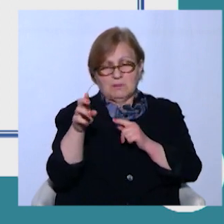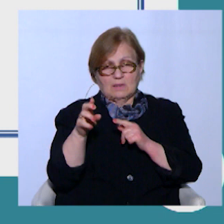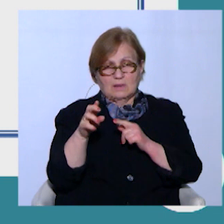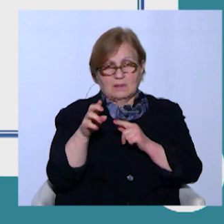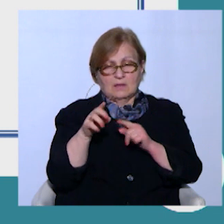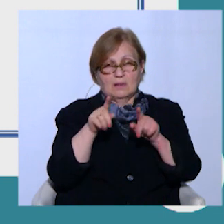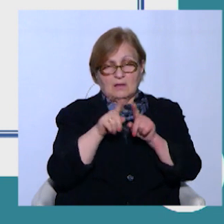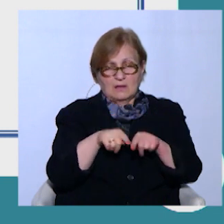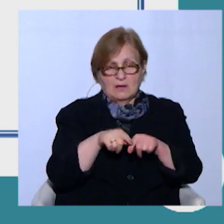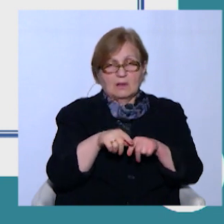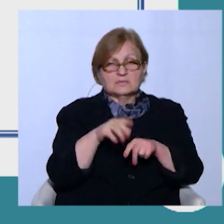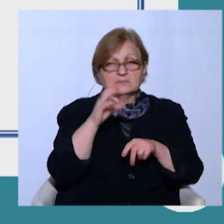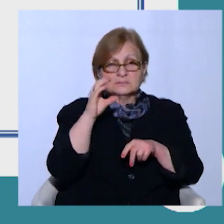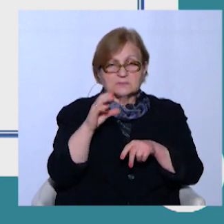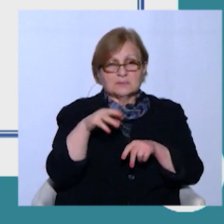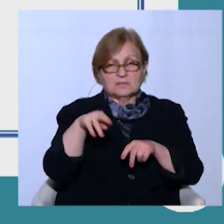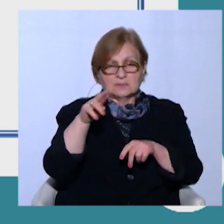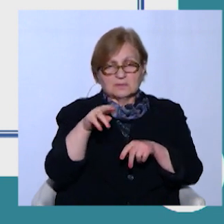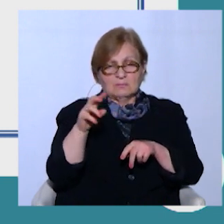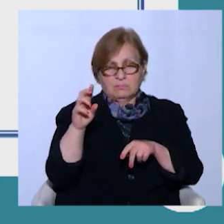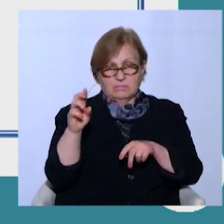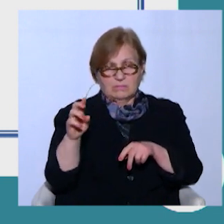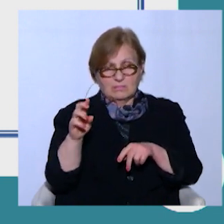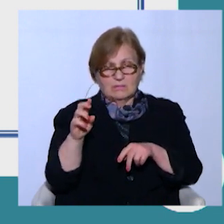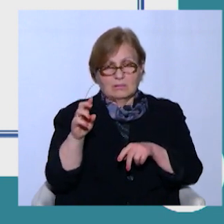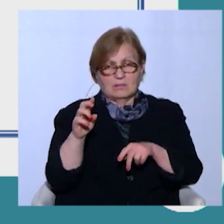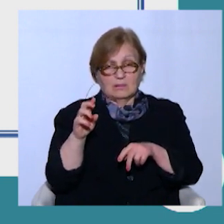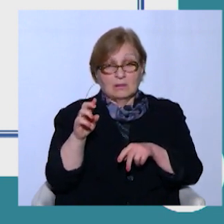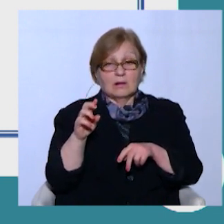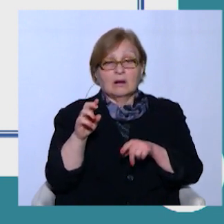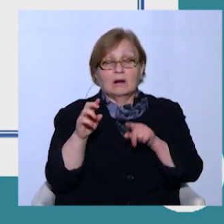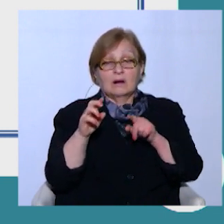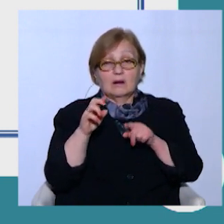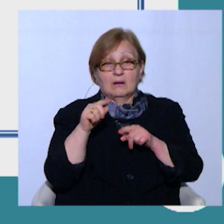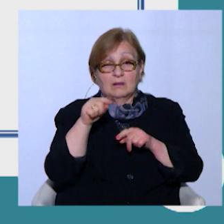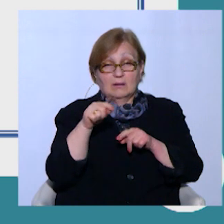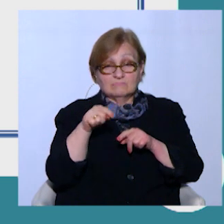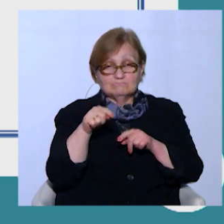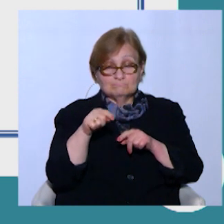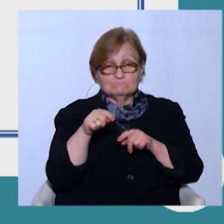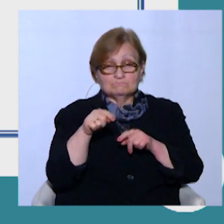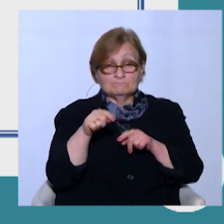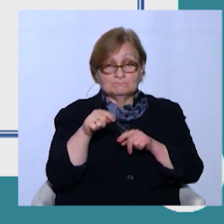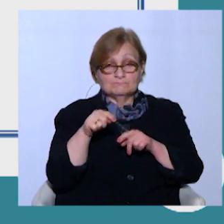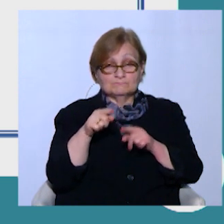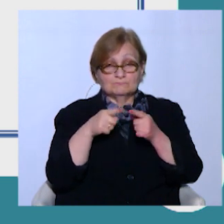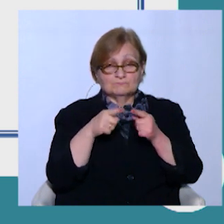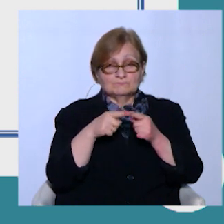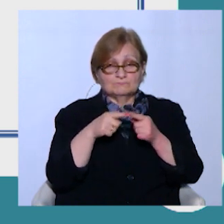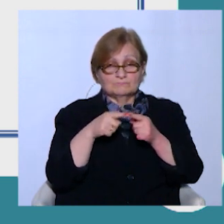სამკუთხედი CDB-ში, ანუ ის სამკუთხედ ACB-შია კუთხე 90 მინუს კუთხე B. სამკუთხედ CDB-ში